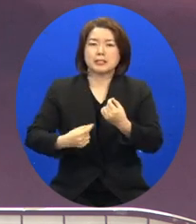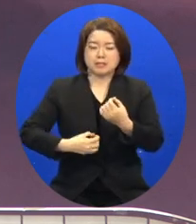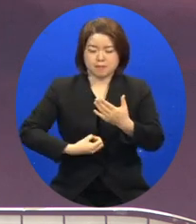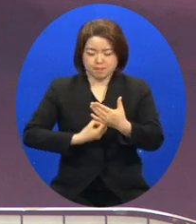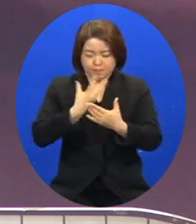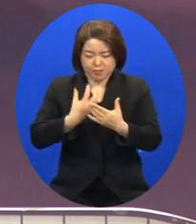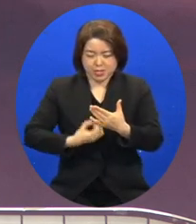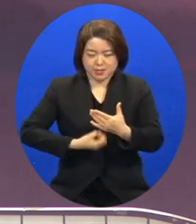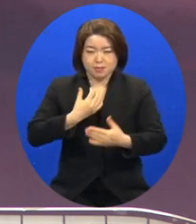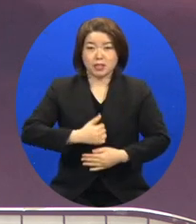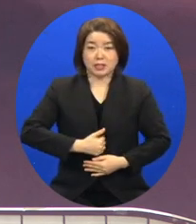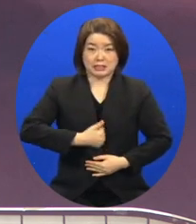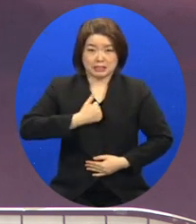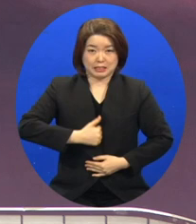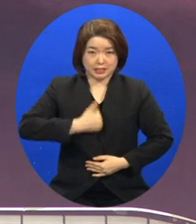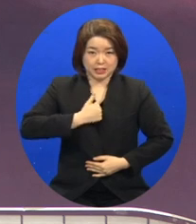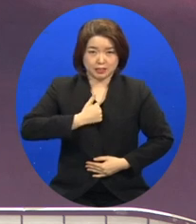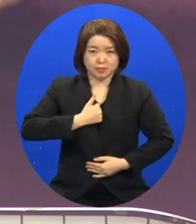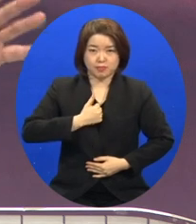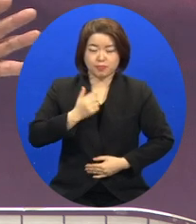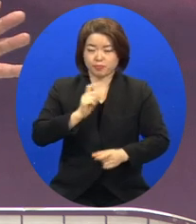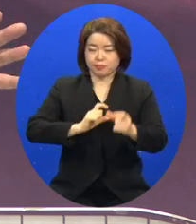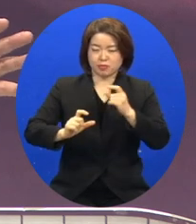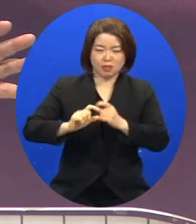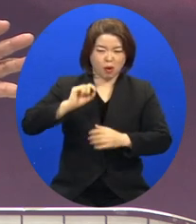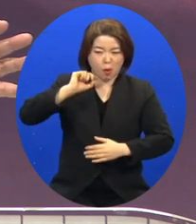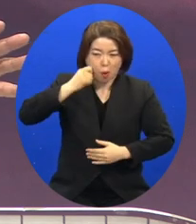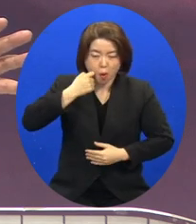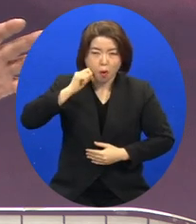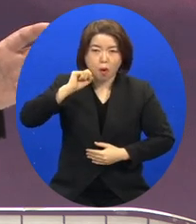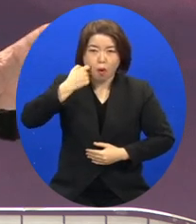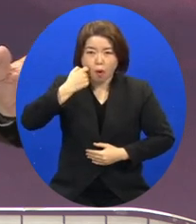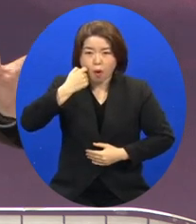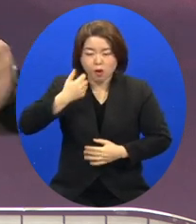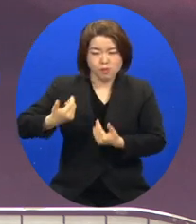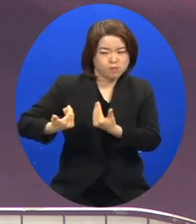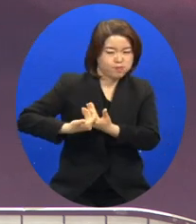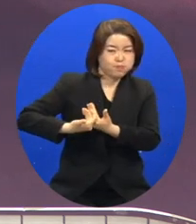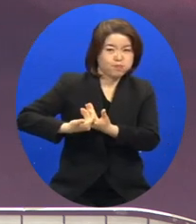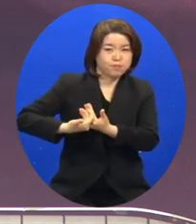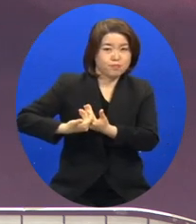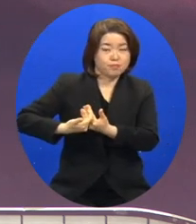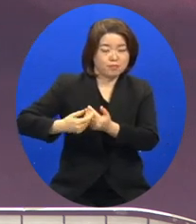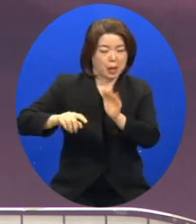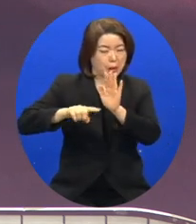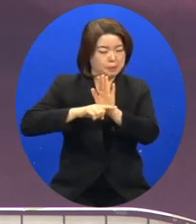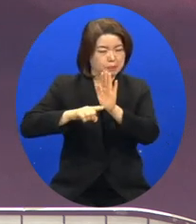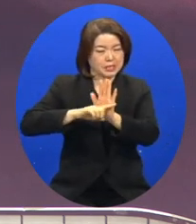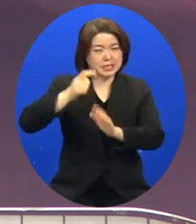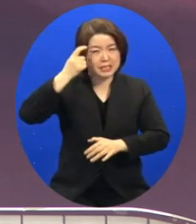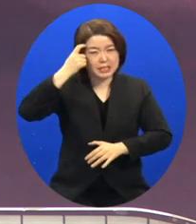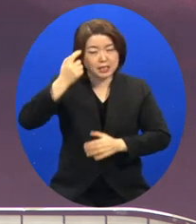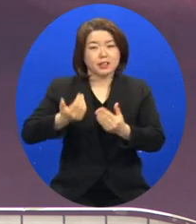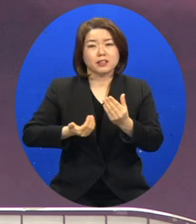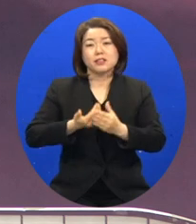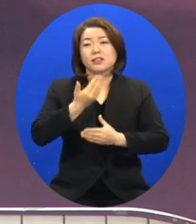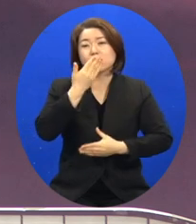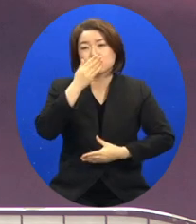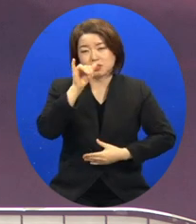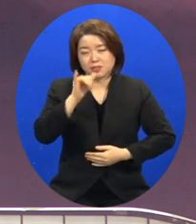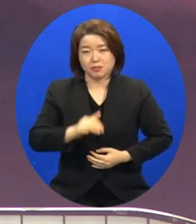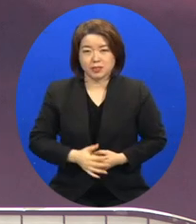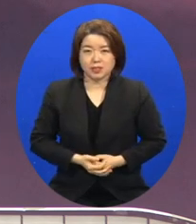분노 그리고 더 불가능할 거라고 하는 그런 부정적인 생각이 막 일어나게 될 겁니다